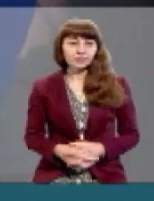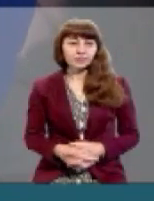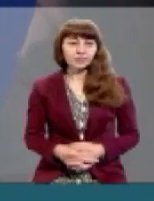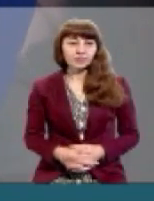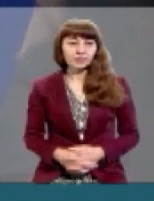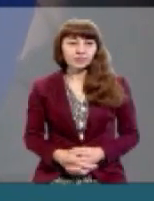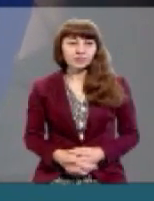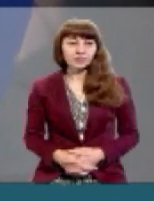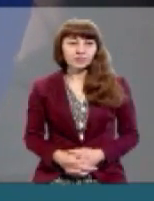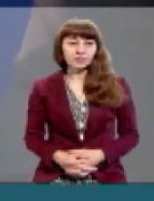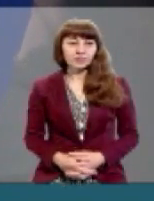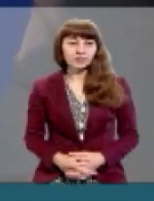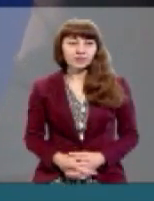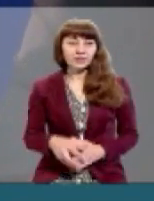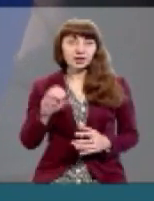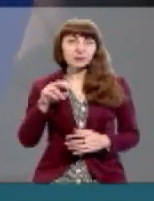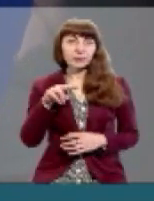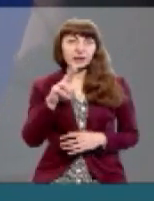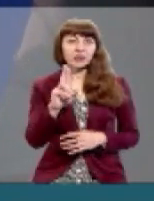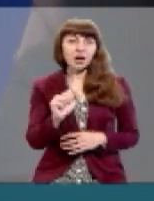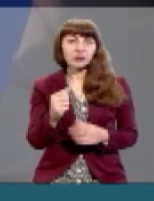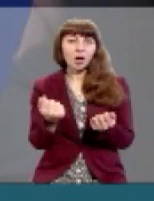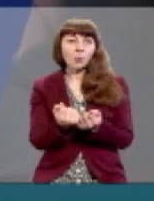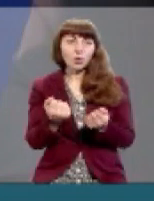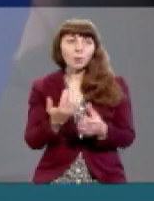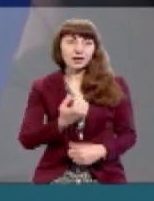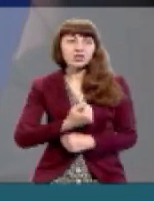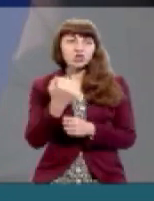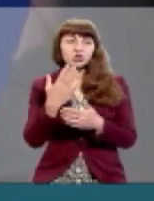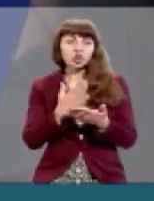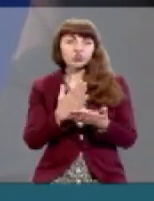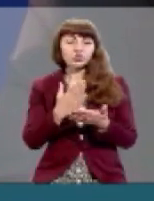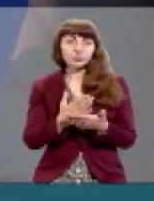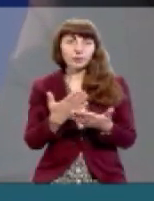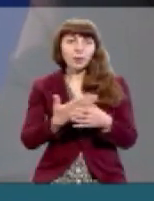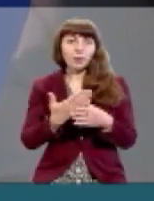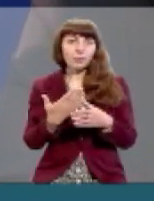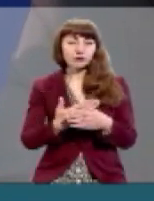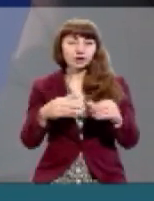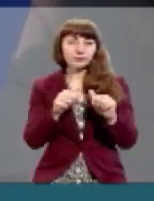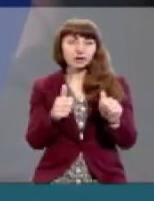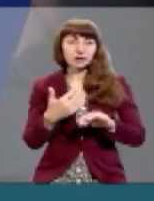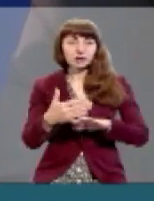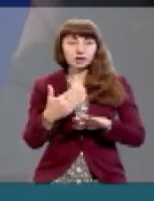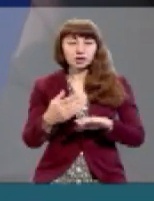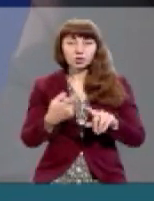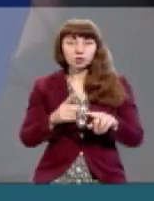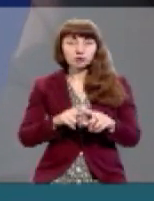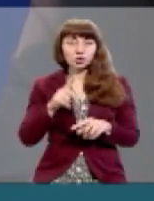идет поддержка с ПК получается в принципе сам кредит очень адекватный